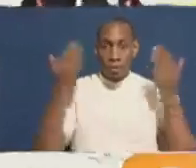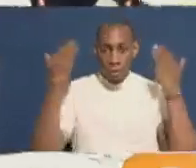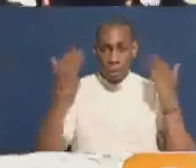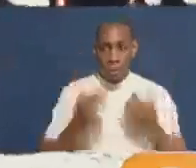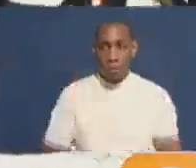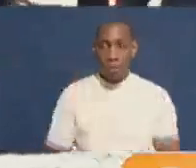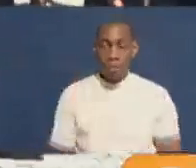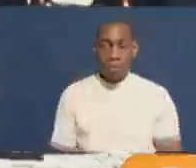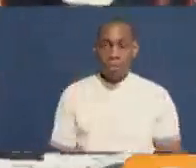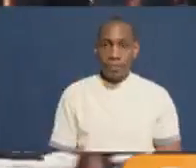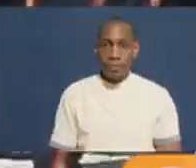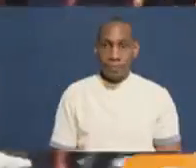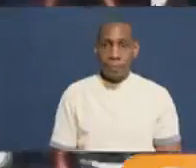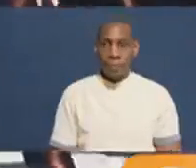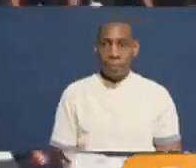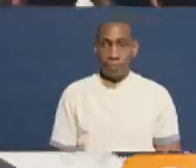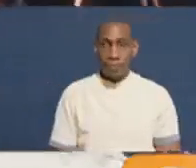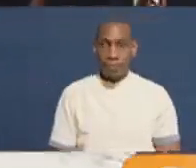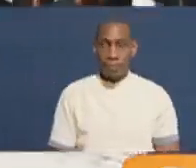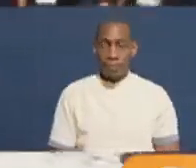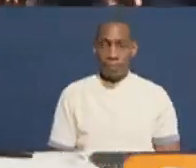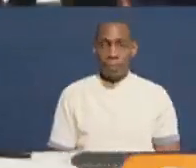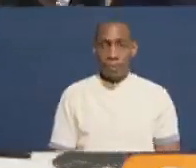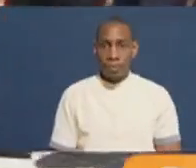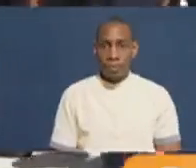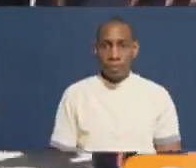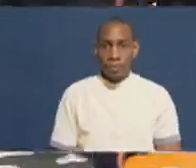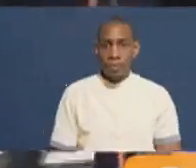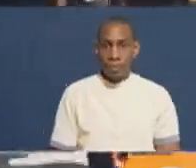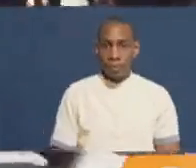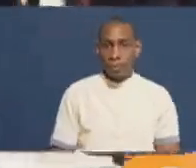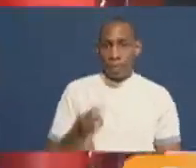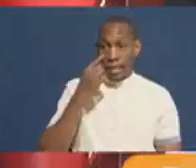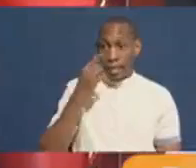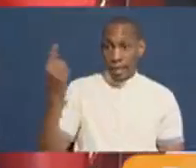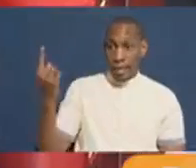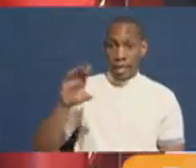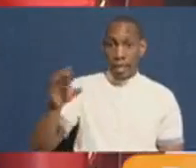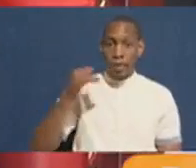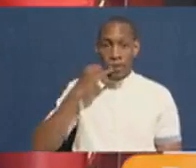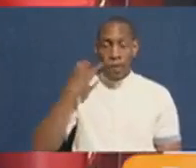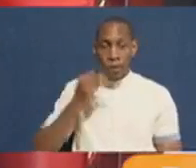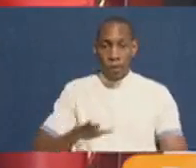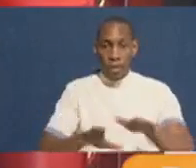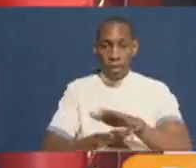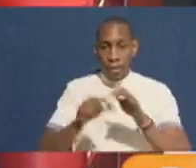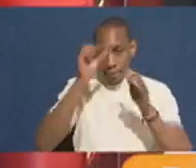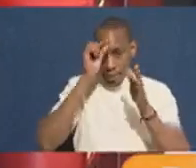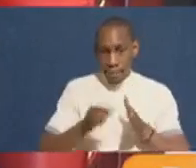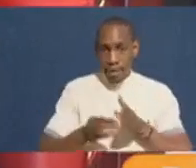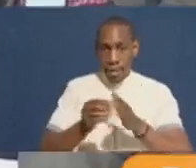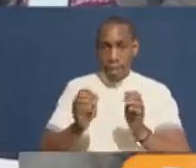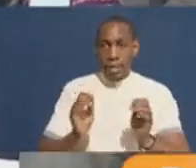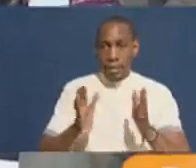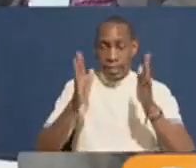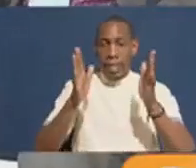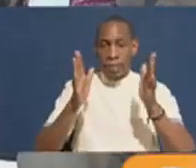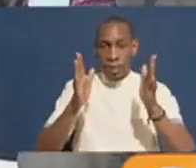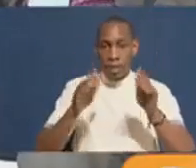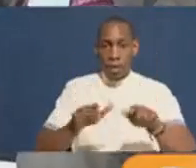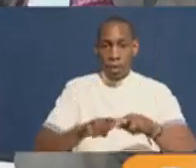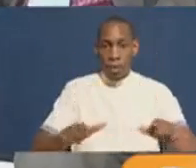Band music trainer ni Inspector Arnold Lusumbu. Katika kaunti ya Nakuru, naibu gavana David Koneza aliongoza sherehe hizo